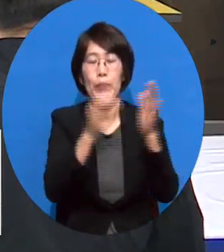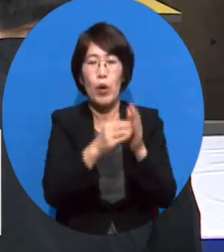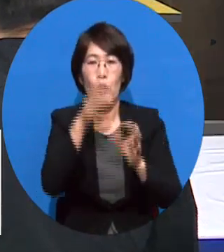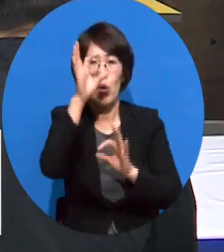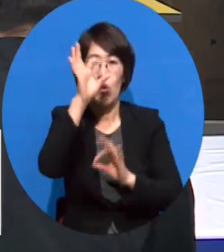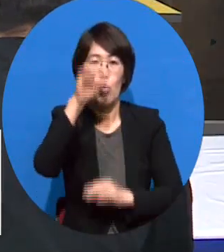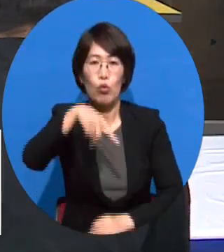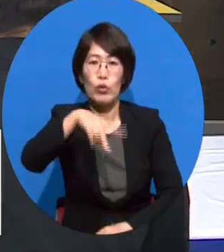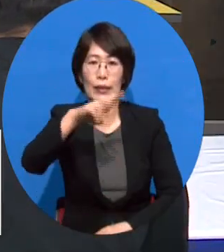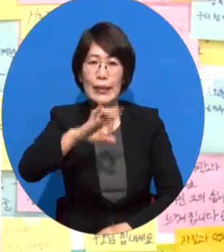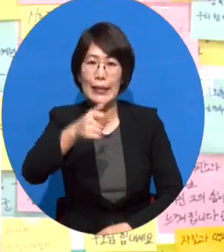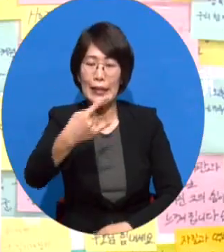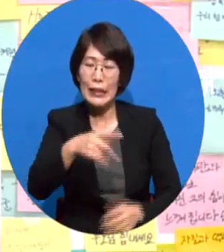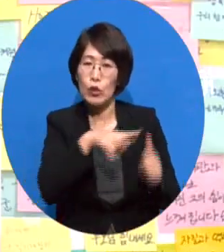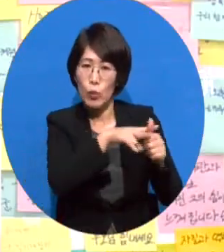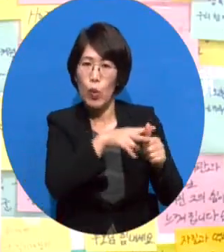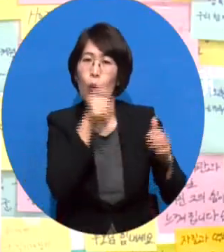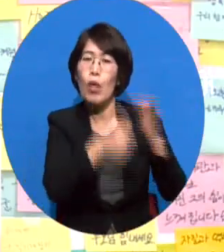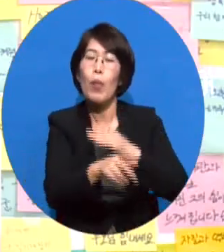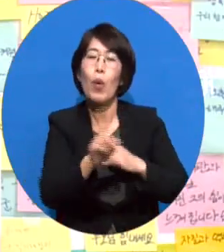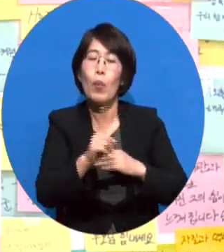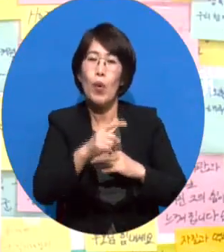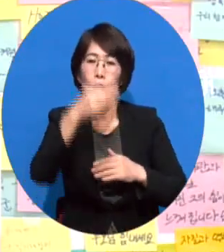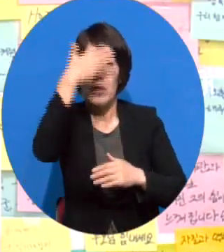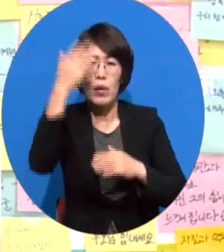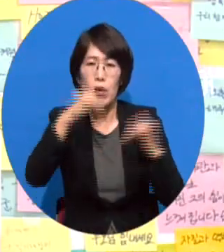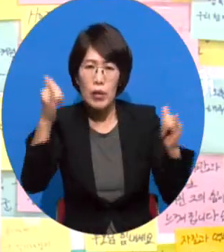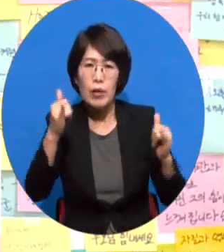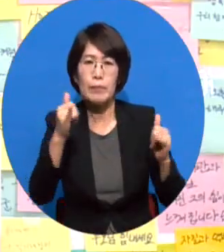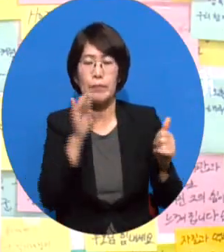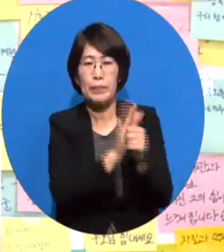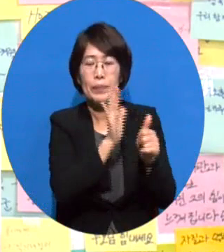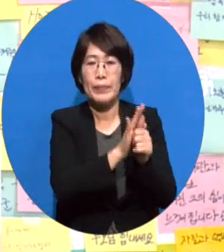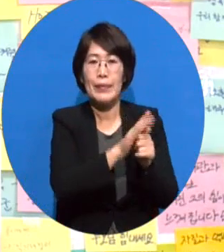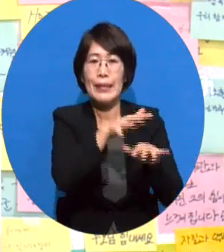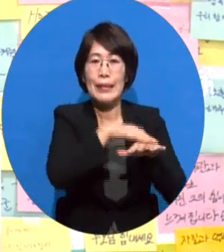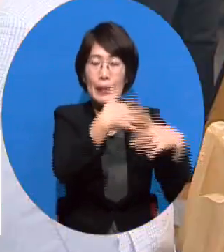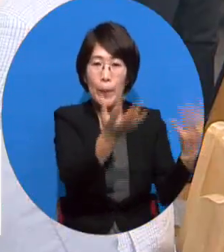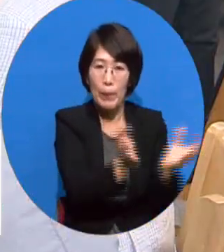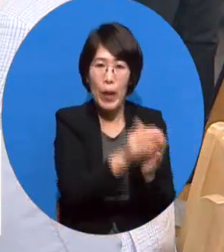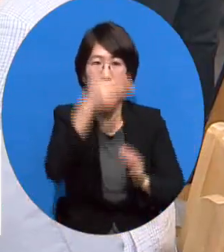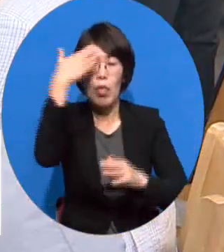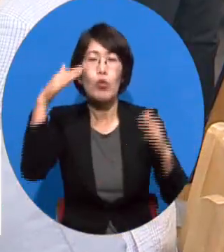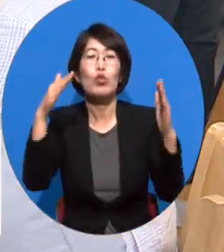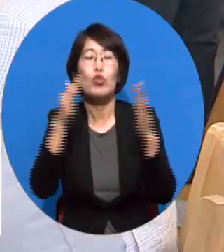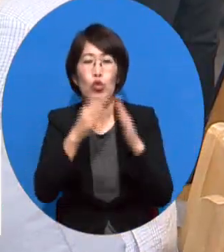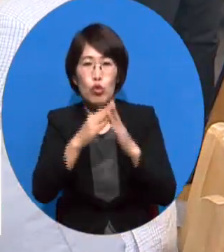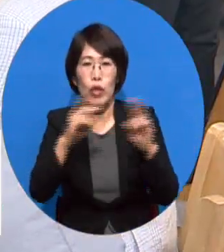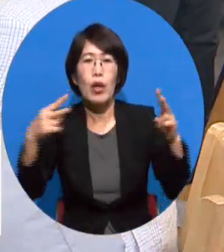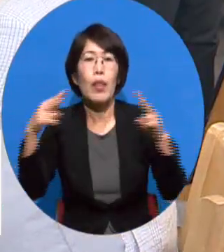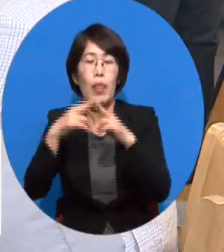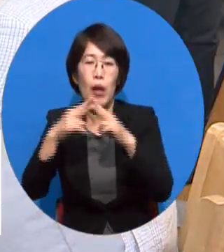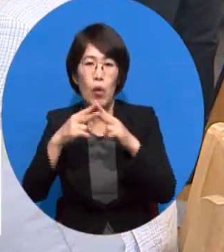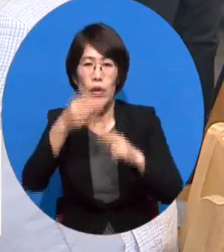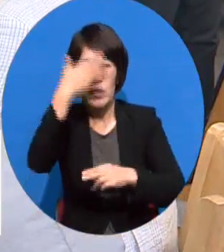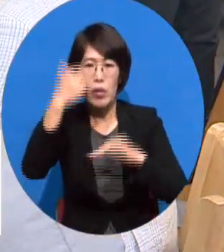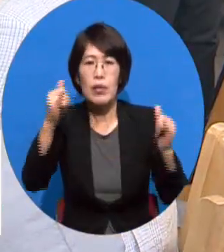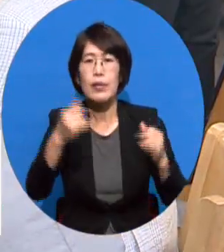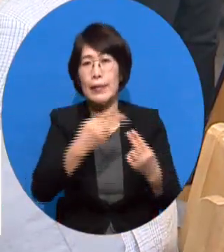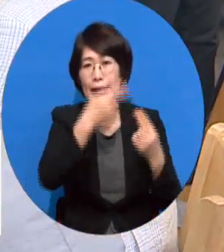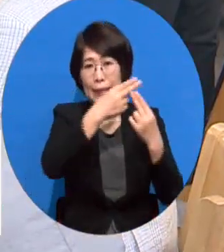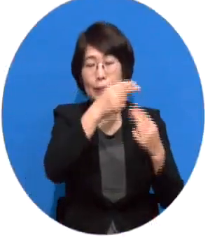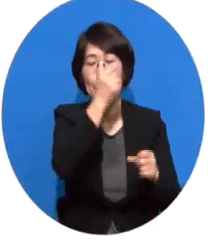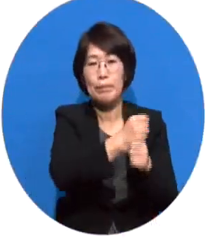후보는 대표적인 청년 정책 공약으로 청년 정책 지원팀 신설과 청년 주택, 타운하우스 조성, 청년 기금